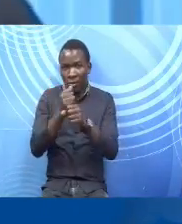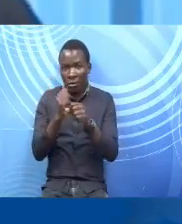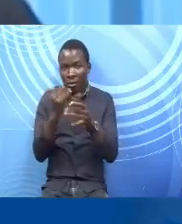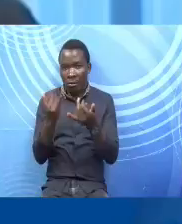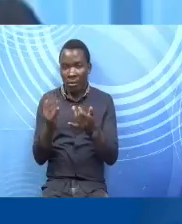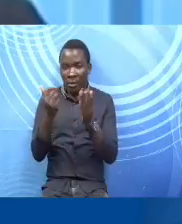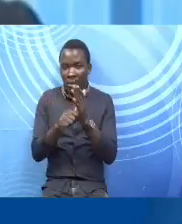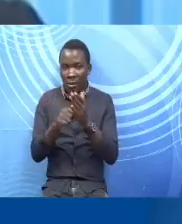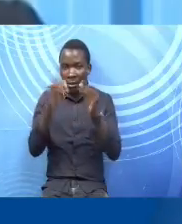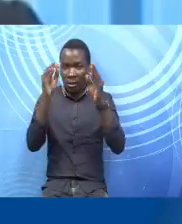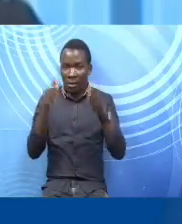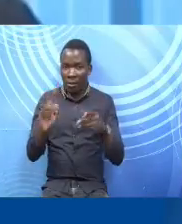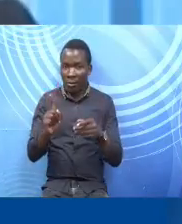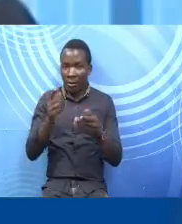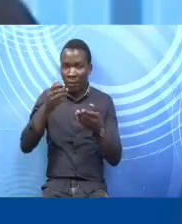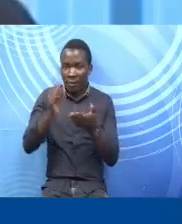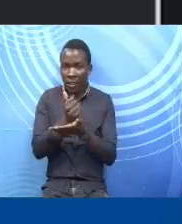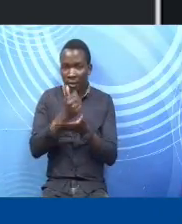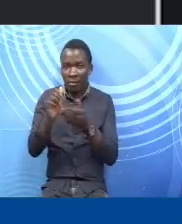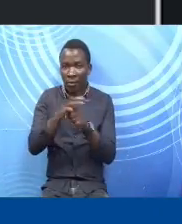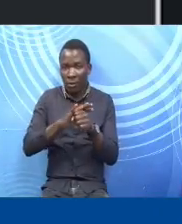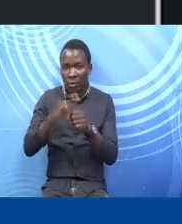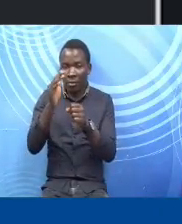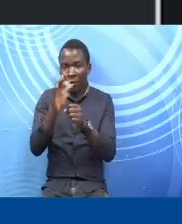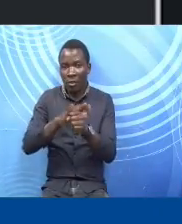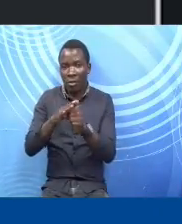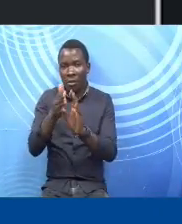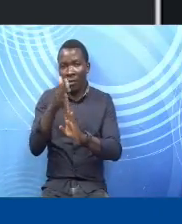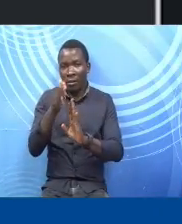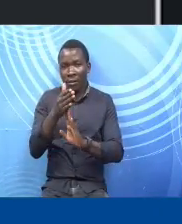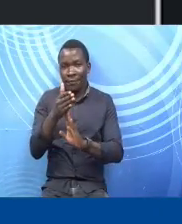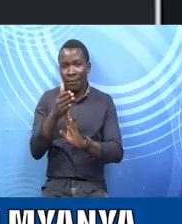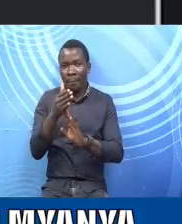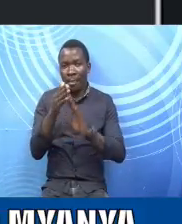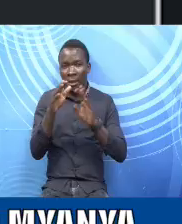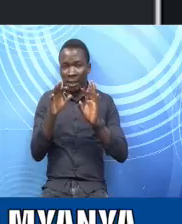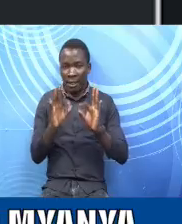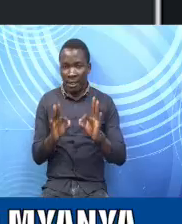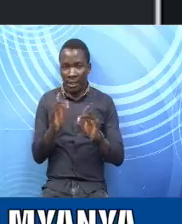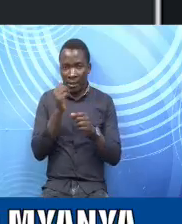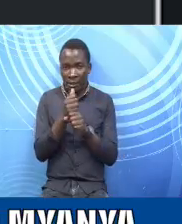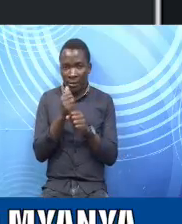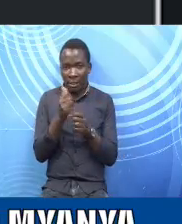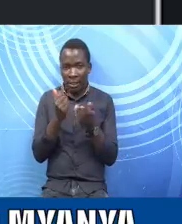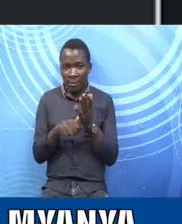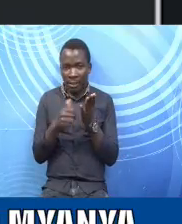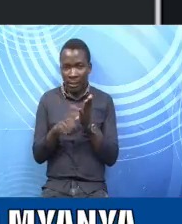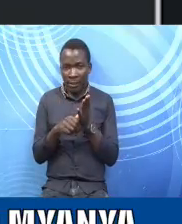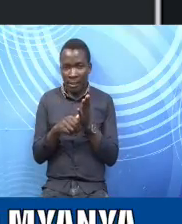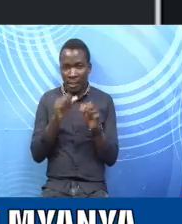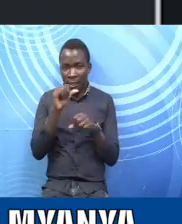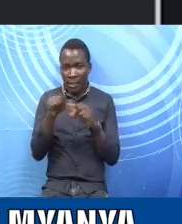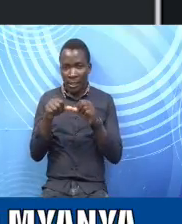kibazo cy'abarimu badafite ibyangombwa ngombwa bituzuye byuzuzwe kiri gukorwa kugira ngo ibi nk'ikibazo